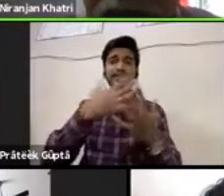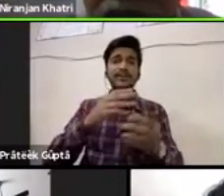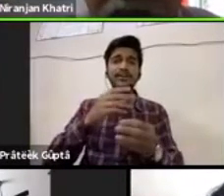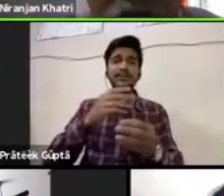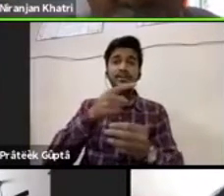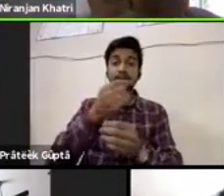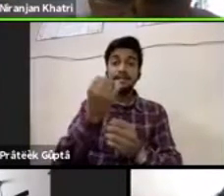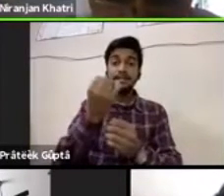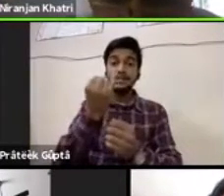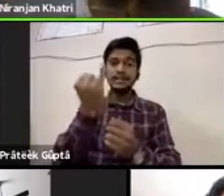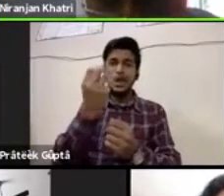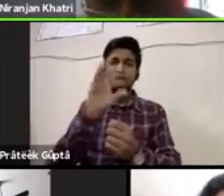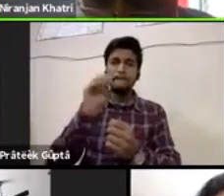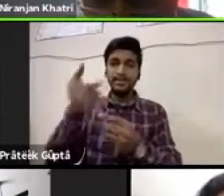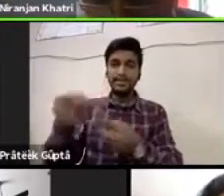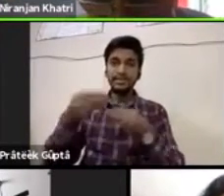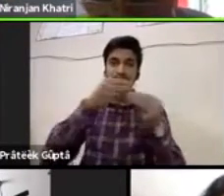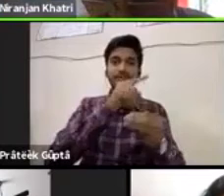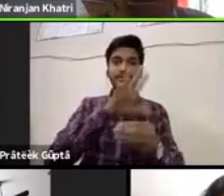प्रीति। थैंक यू